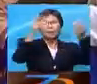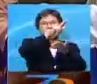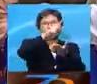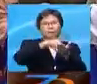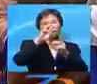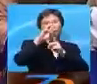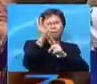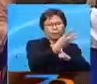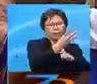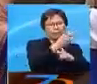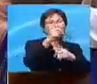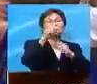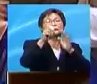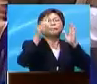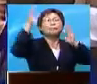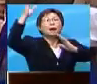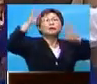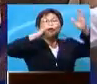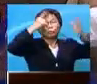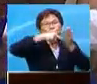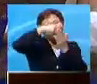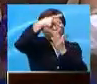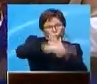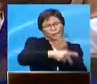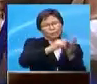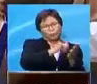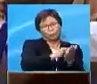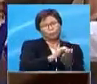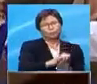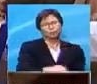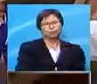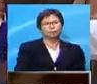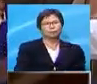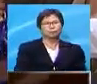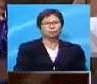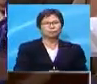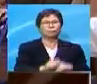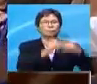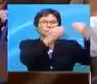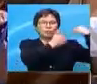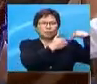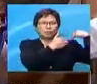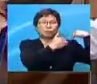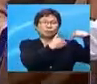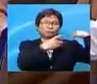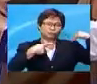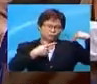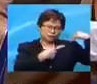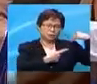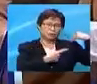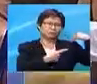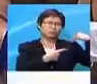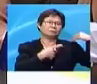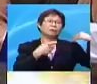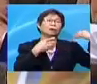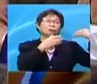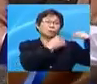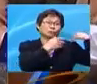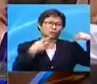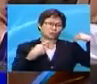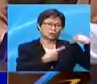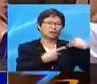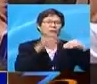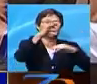kebajikan semalaysia untuk program berkenaan tanggungjawab kita ya sebagai